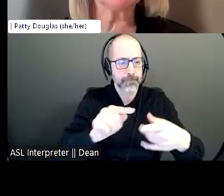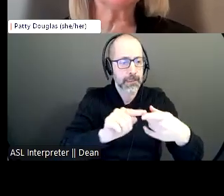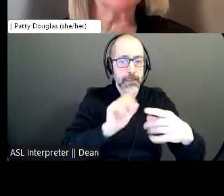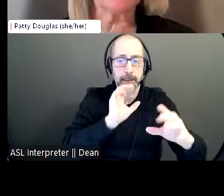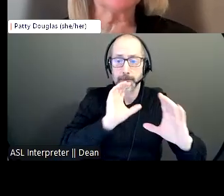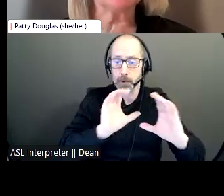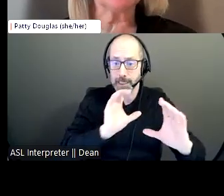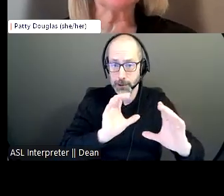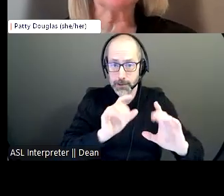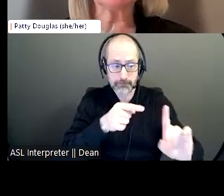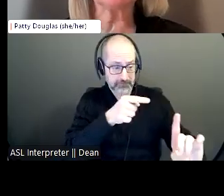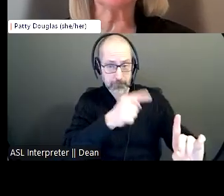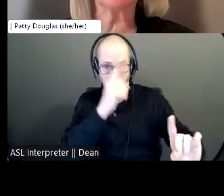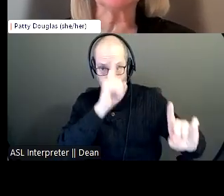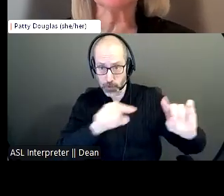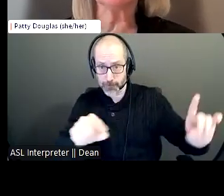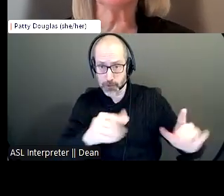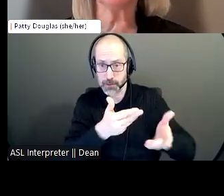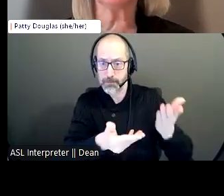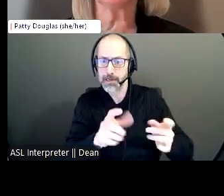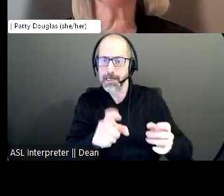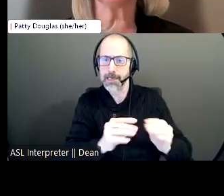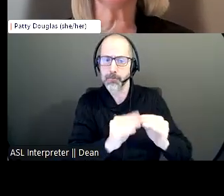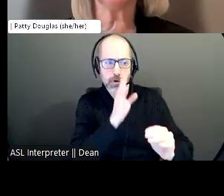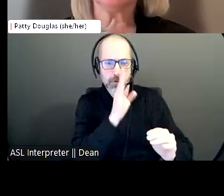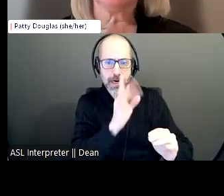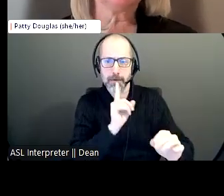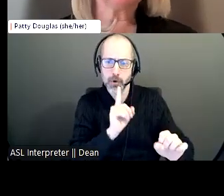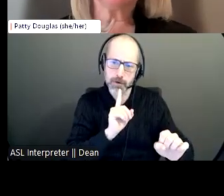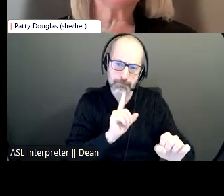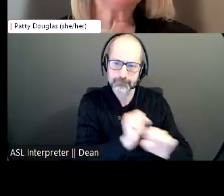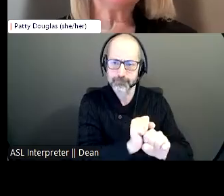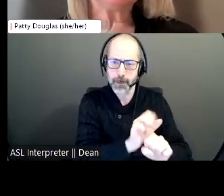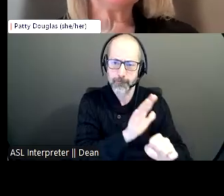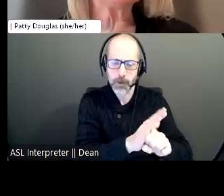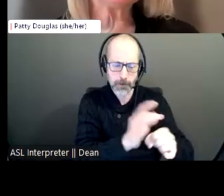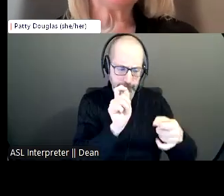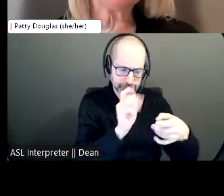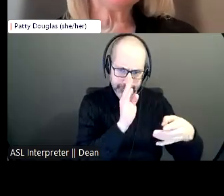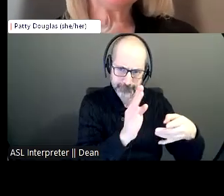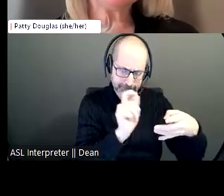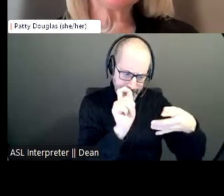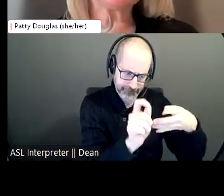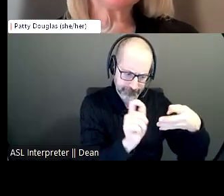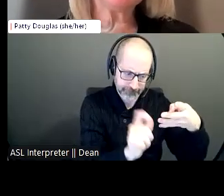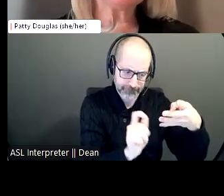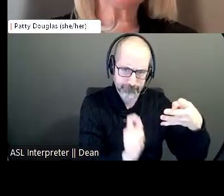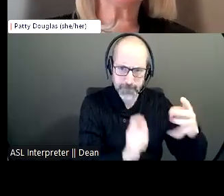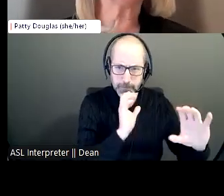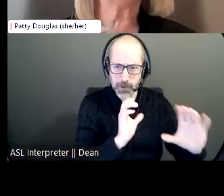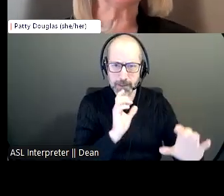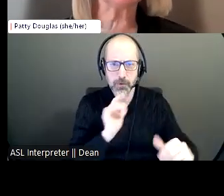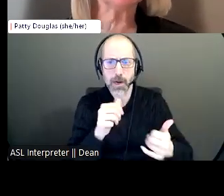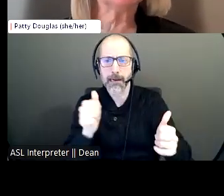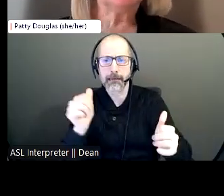may les require communications, more une direct or personne concrete divergente pourrait avoir communication. besoin de communication plus Metaphor directe et and concrète anything like that can be